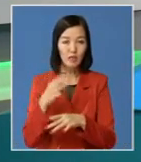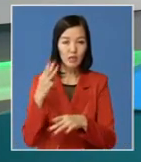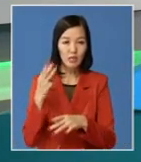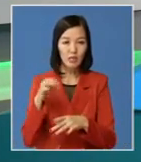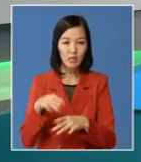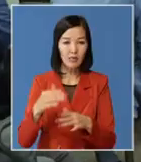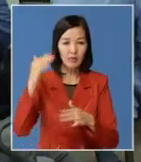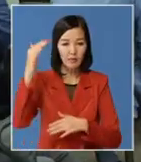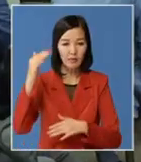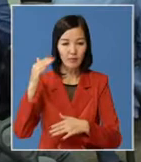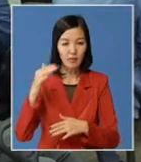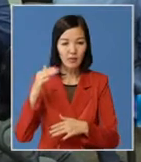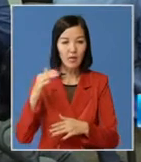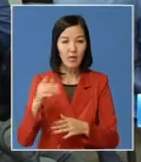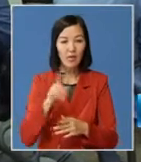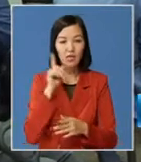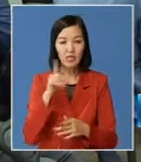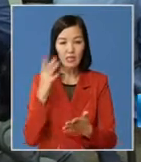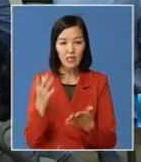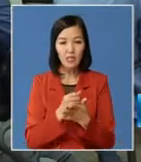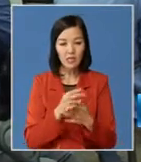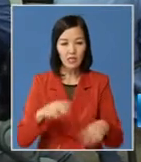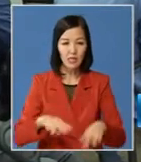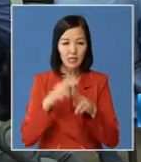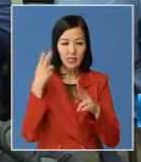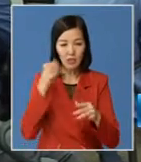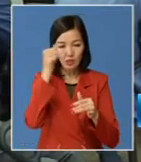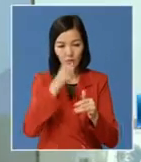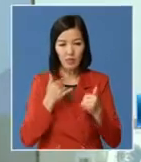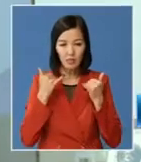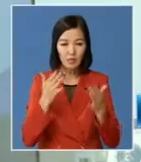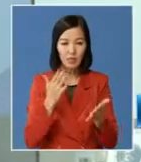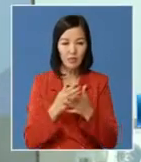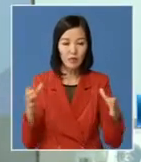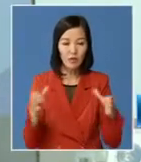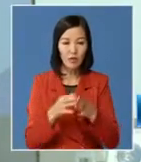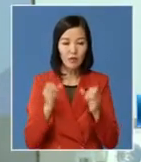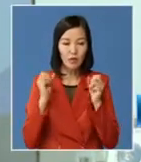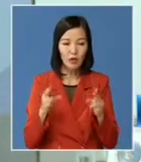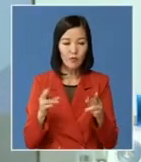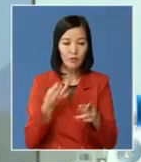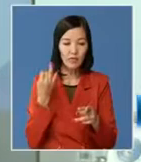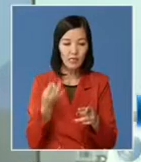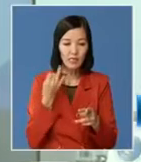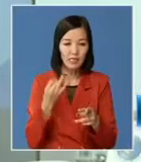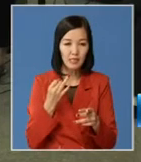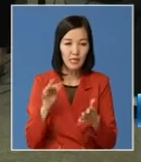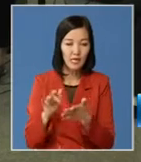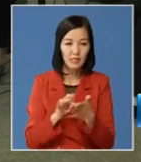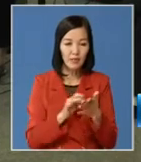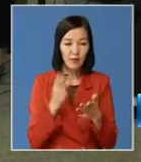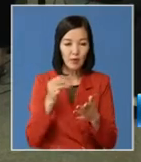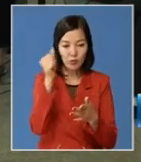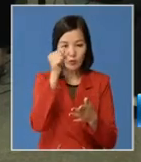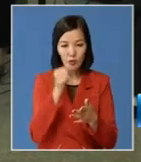Мұның өзіндік себебі де бар. Жастар бұл жетістіктерін елорданың 20 жылдығына арнап отыр. Команда қауіпті және қызыққа толы осы сапарға 3 ай